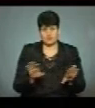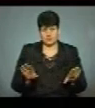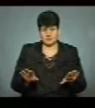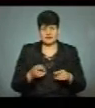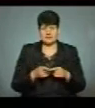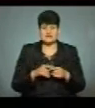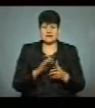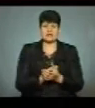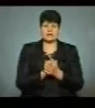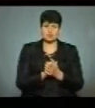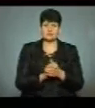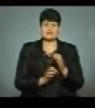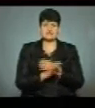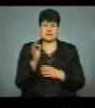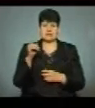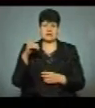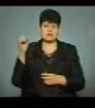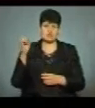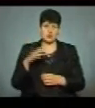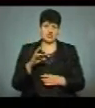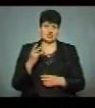на масивах «Дружба», «Східний» та «Сонячний».